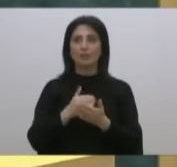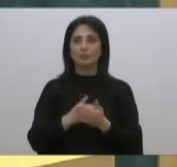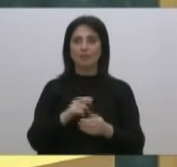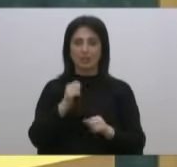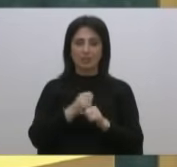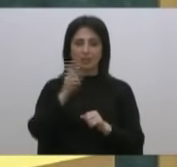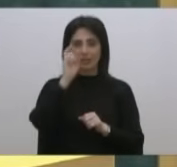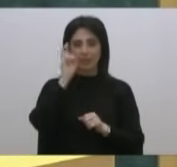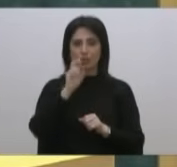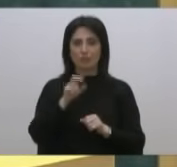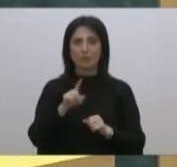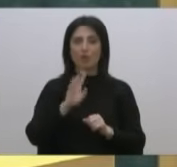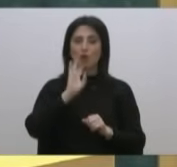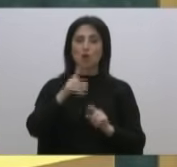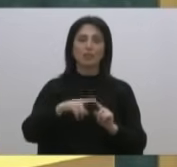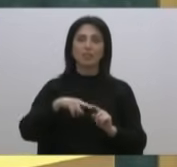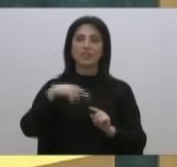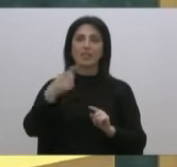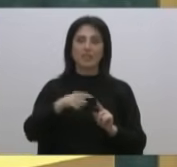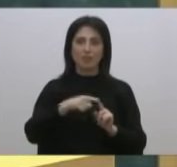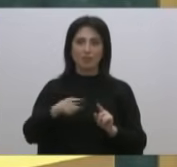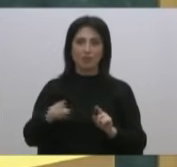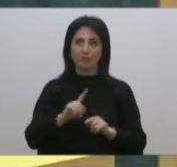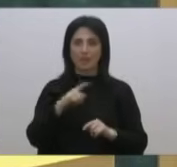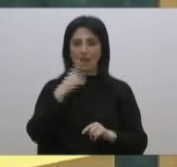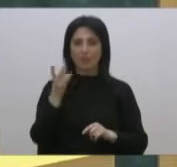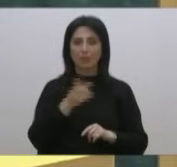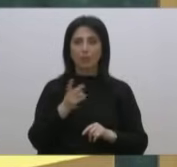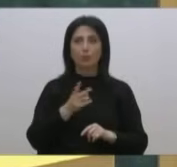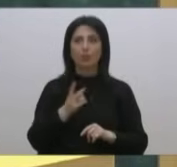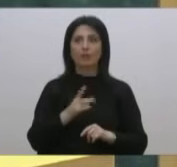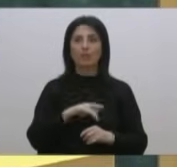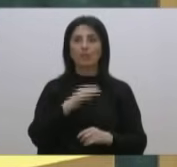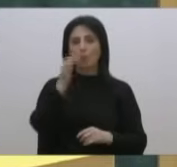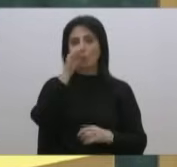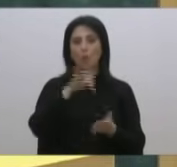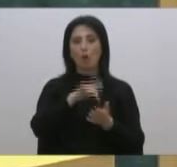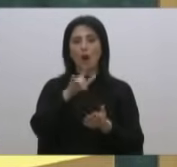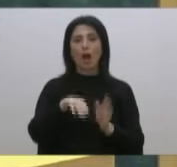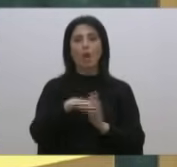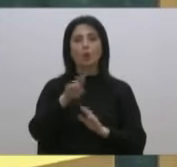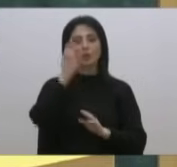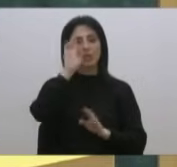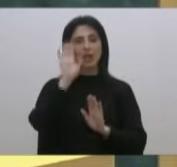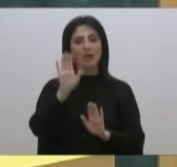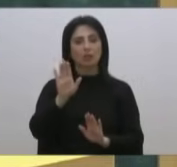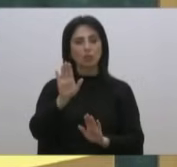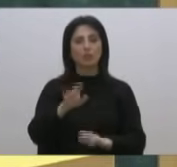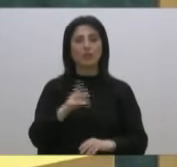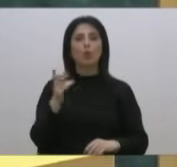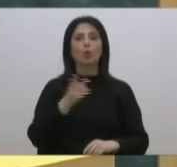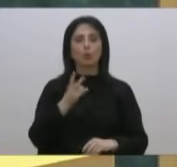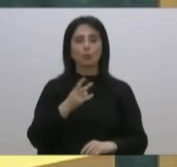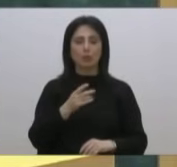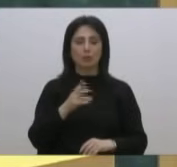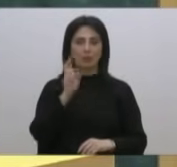apirebs, khelisupleba, shemdegi otxlis, gamalobashi. Ratkma unda. Mokalakeebs urchevniat khelisupleba da